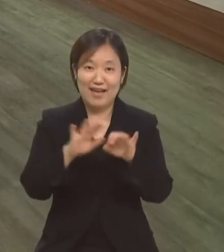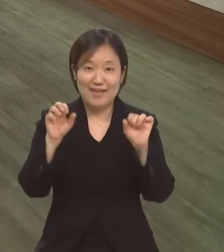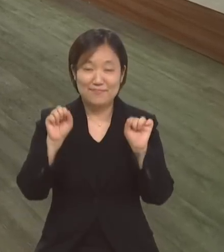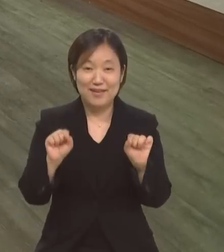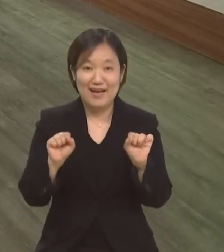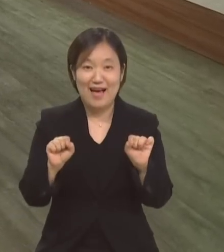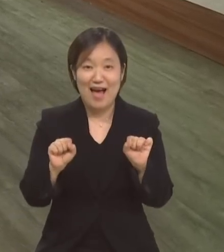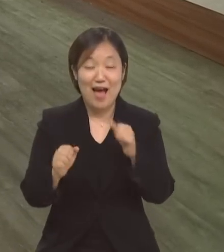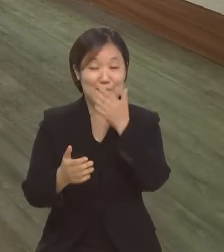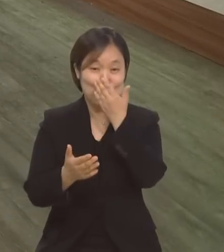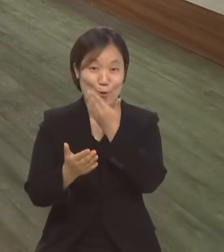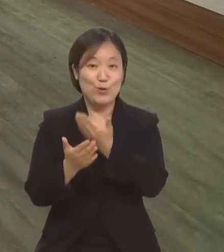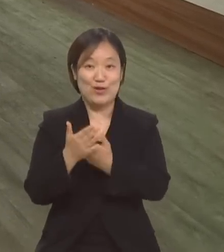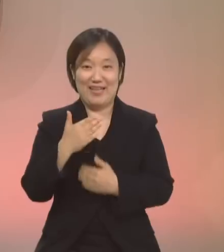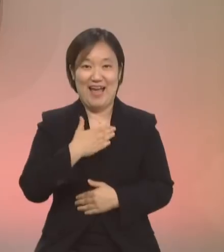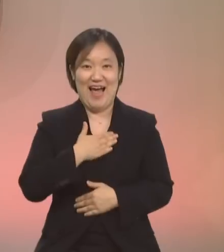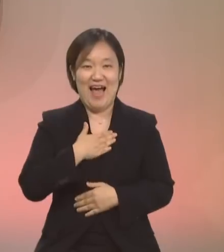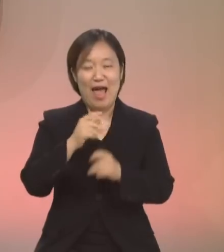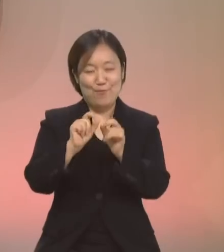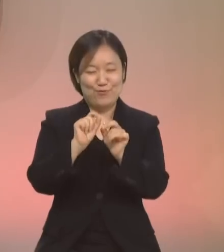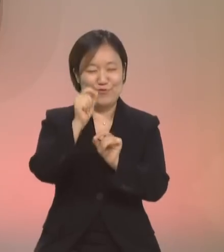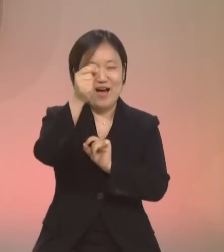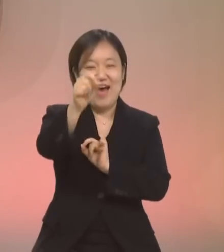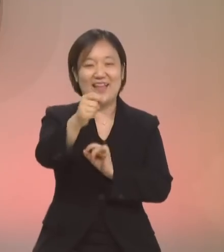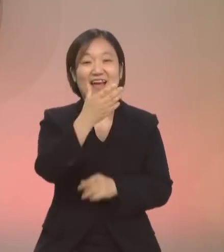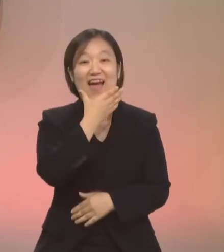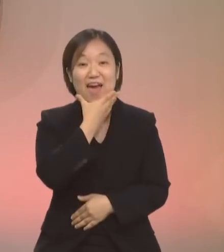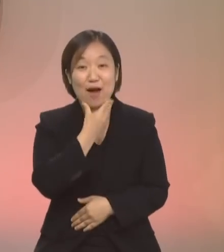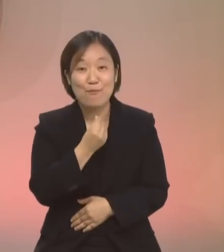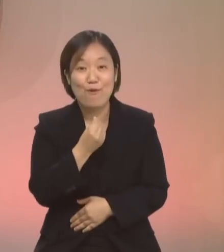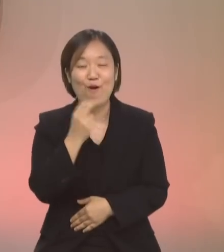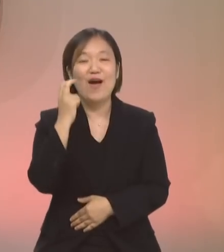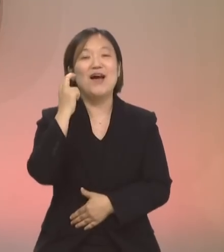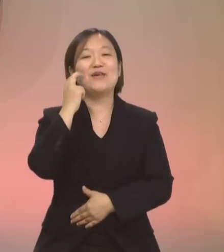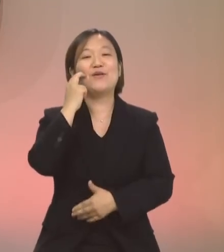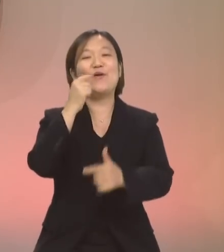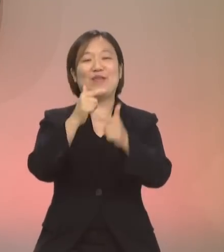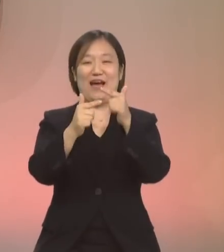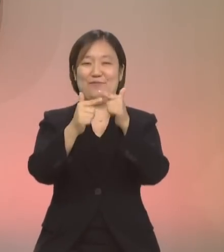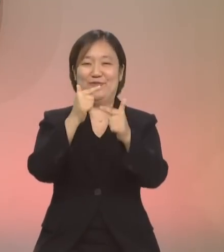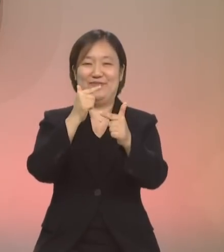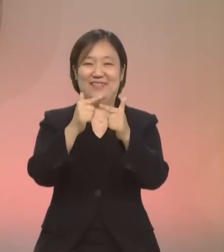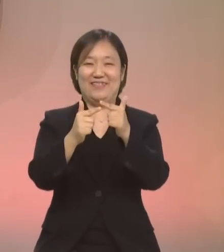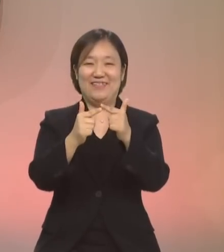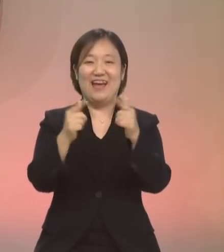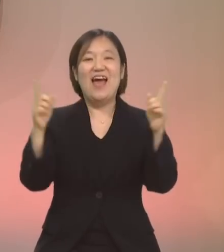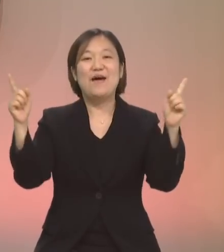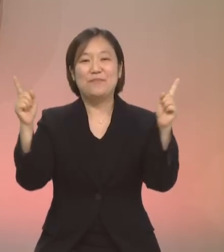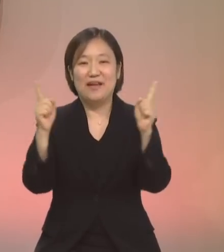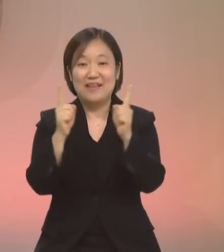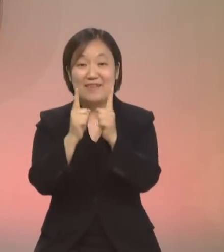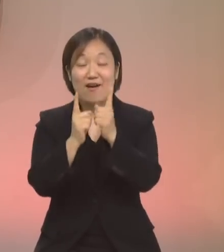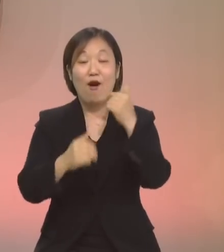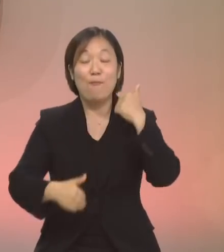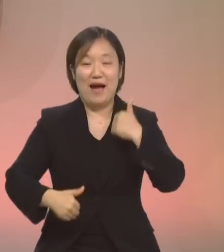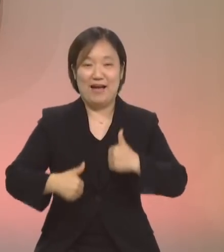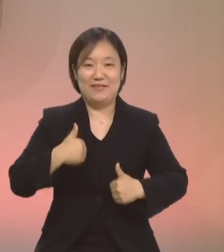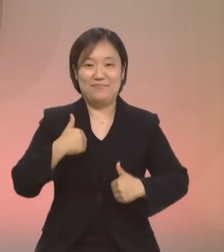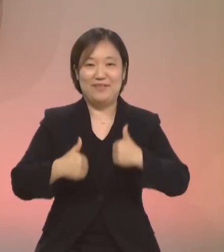안녕하십니까 소중한 나 무한 행복 소나무 시간입니다 만나서 반갑습니다